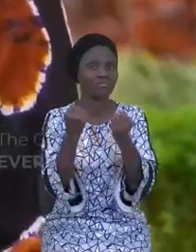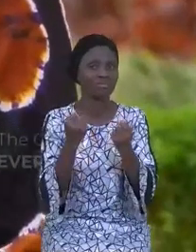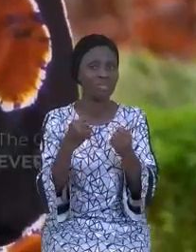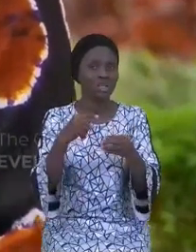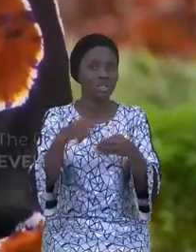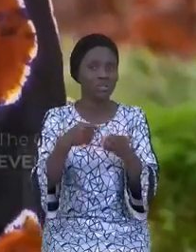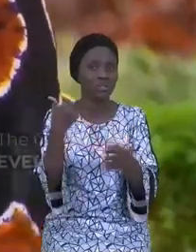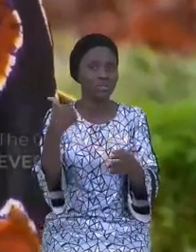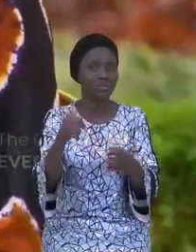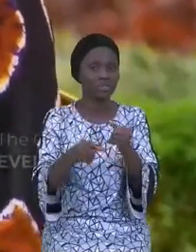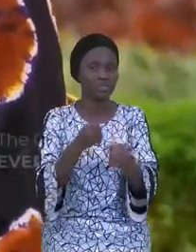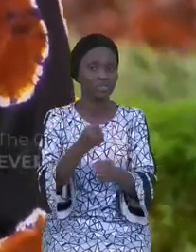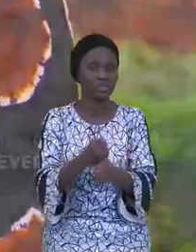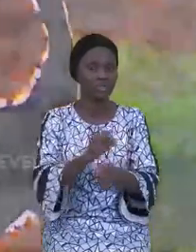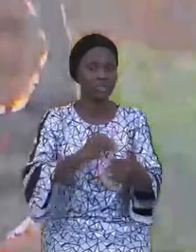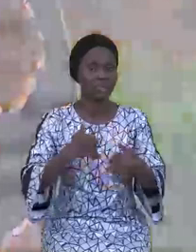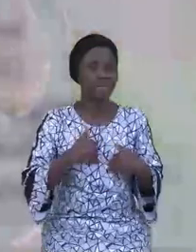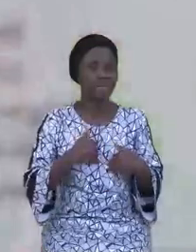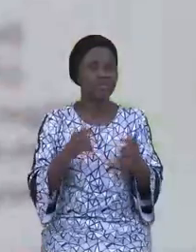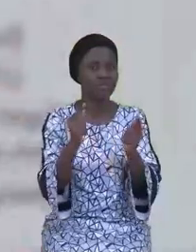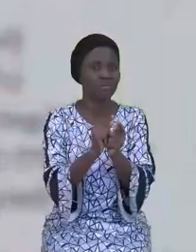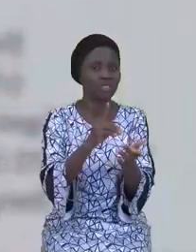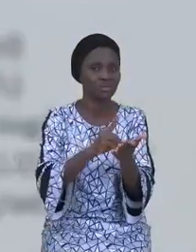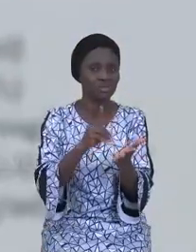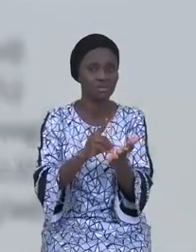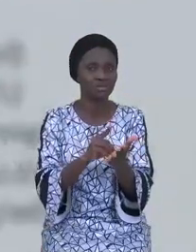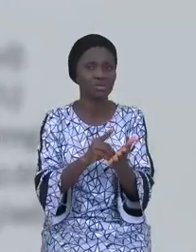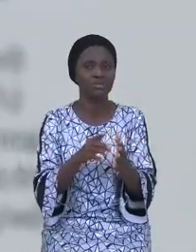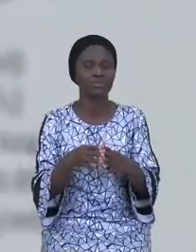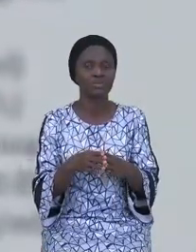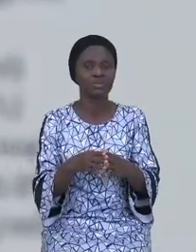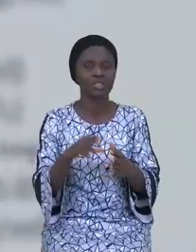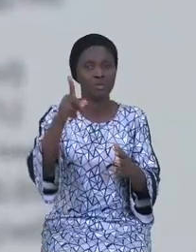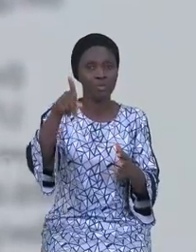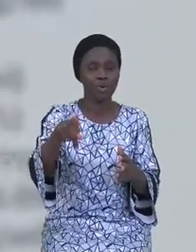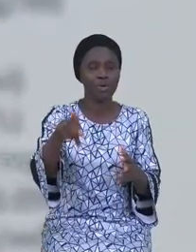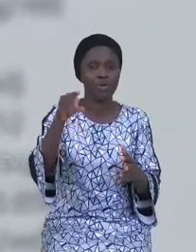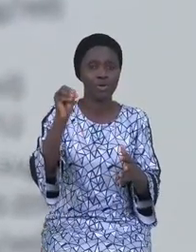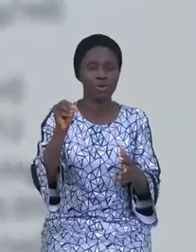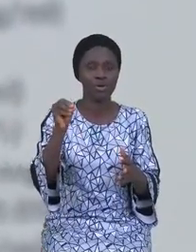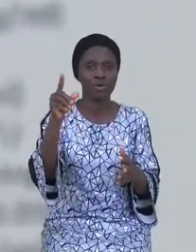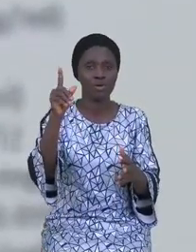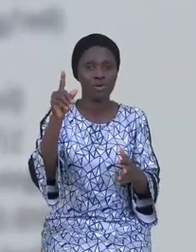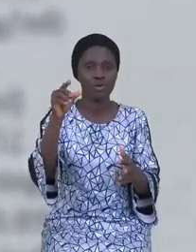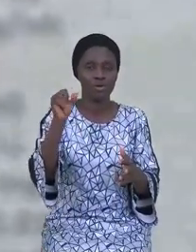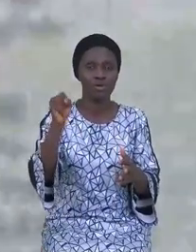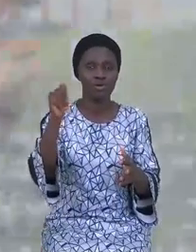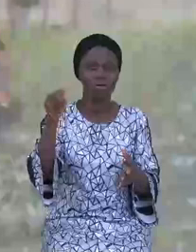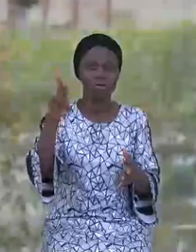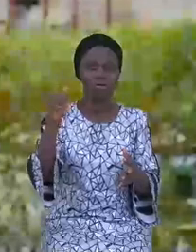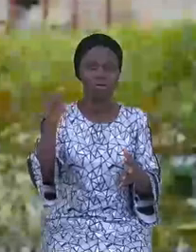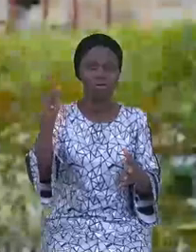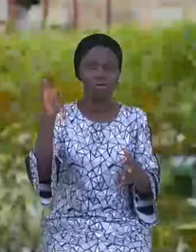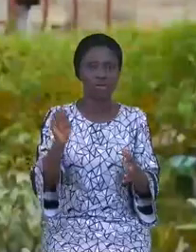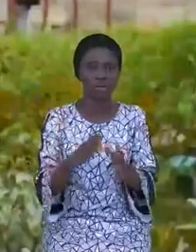depuis 10 ans. J'ai rencontré le docteur, il m'a dit qu'il y avait un grossissement de la prostate.